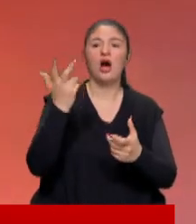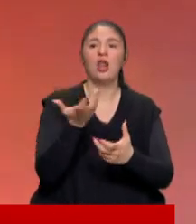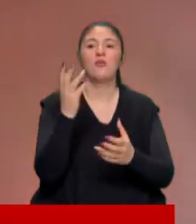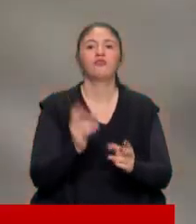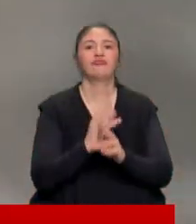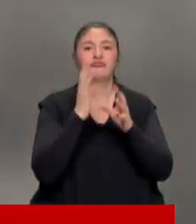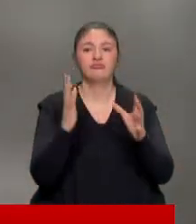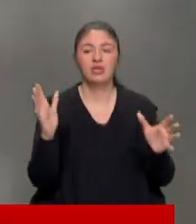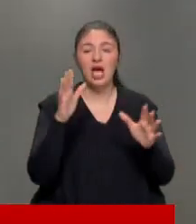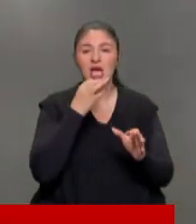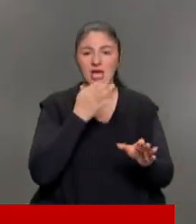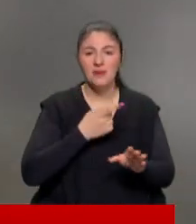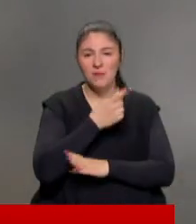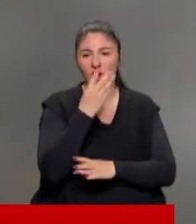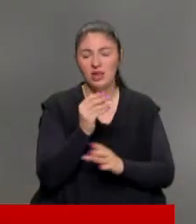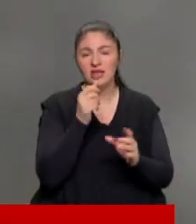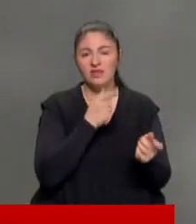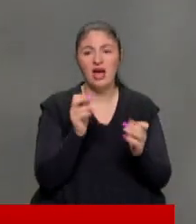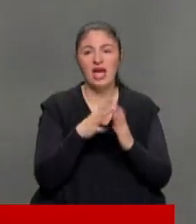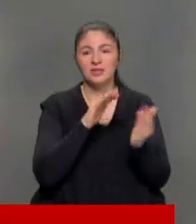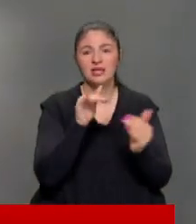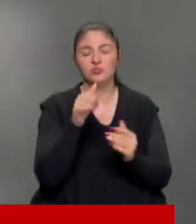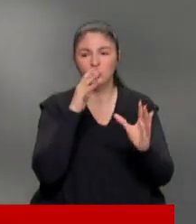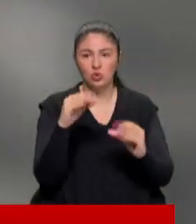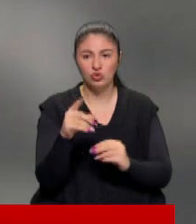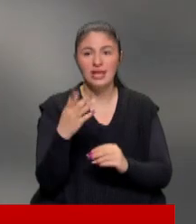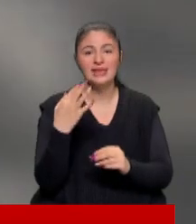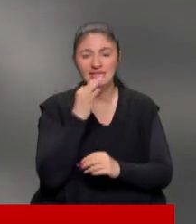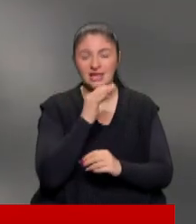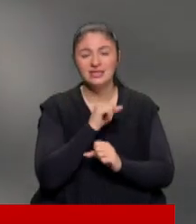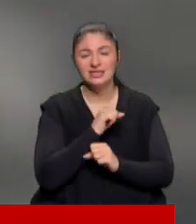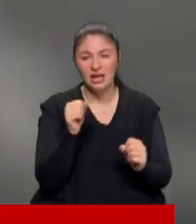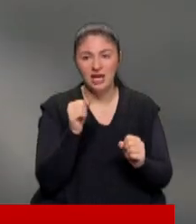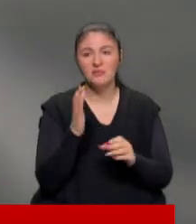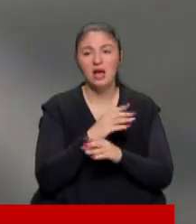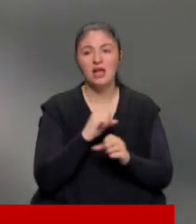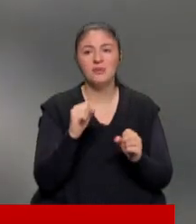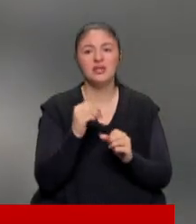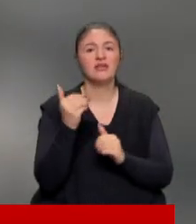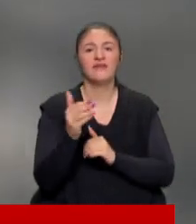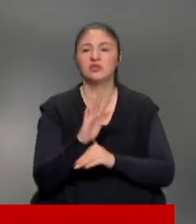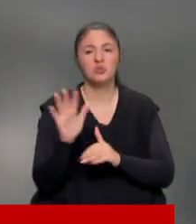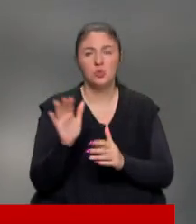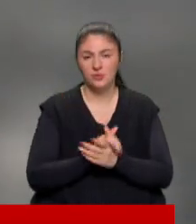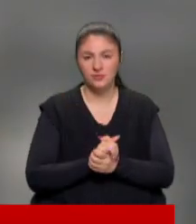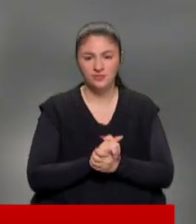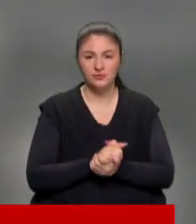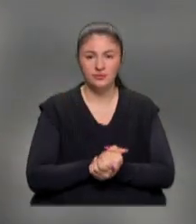da büyüdü. İhbar alan itfaiye ekipleri söndürdü alevleri. Neyse ki zarar mal kaybından öteye gitmedi.